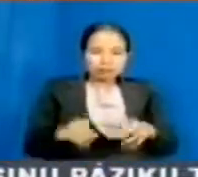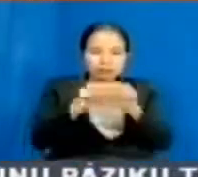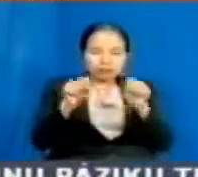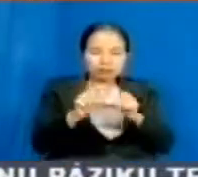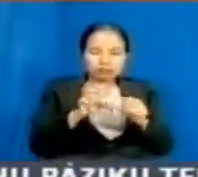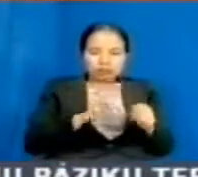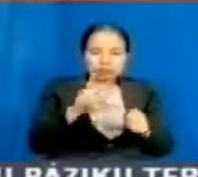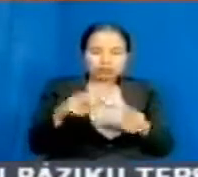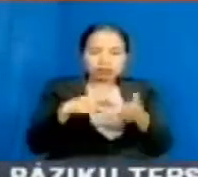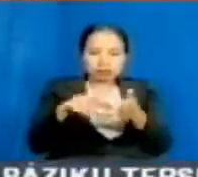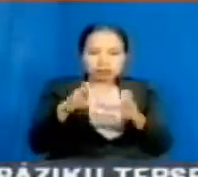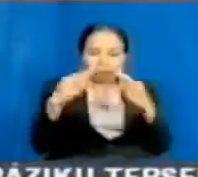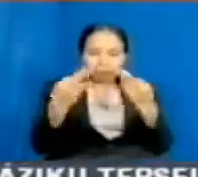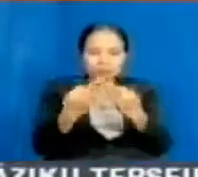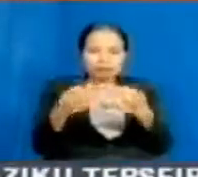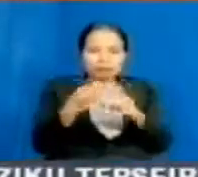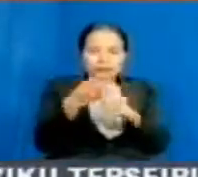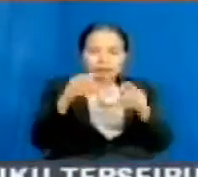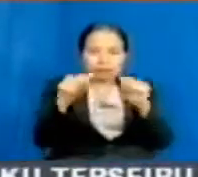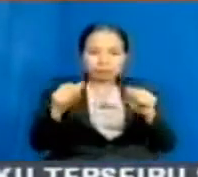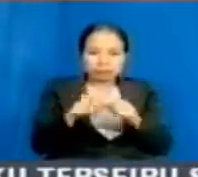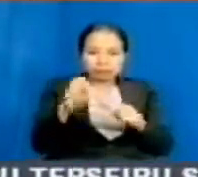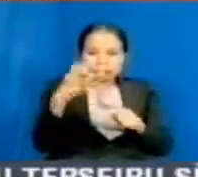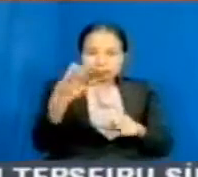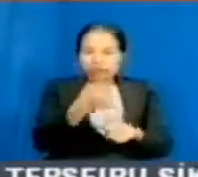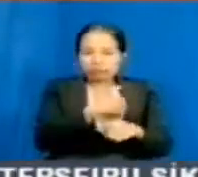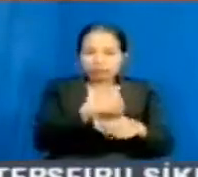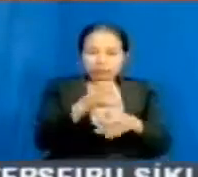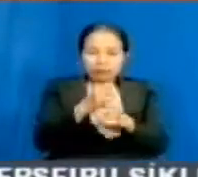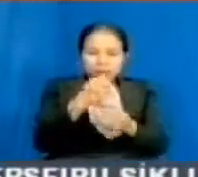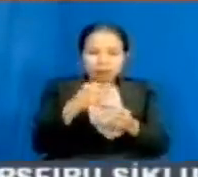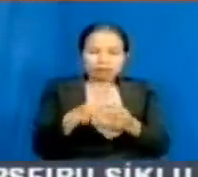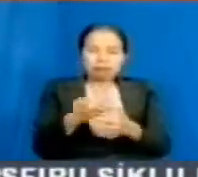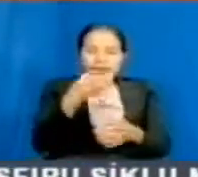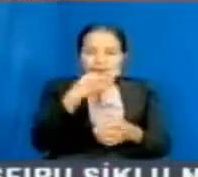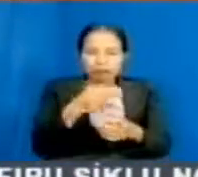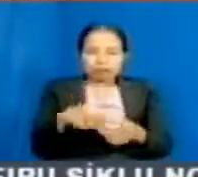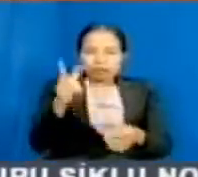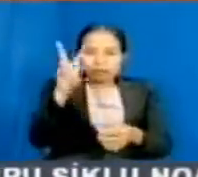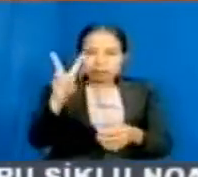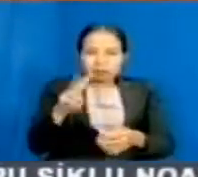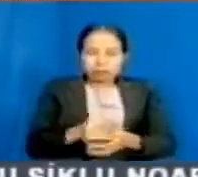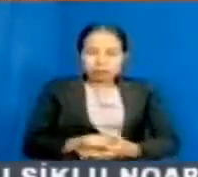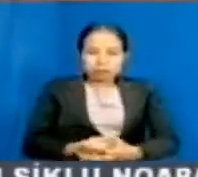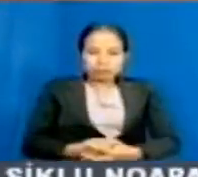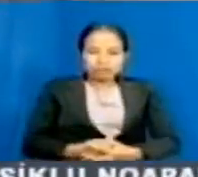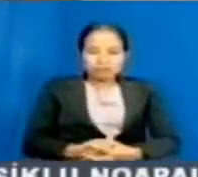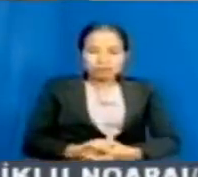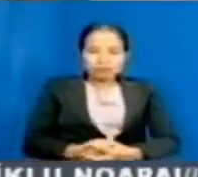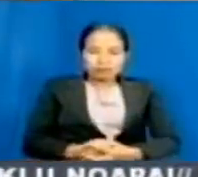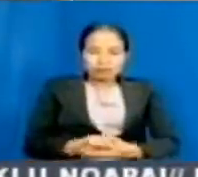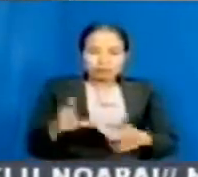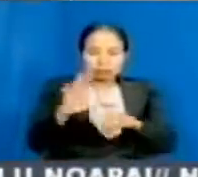Suku bairu pete rajista uma kai husial de yesan lu resingat sedak simu pakote sexta basica fase da rua.